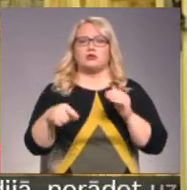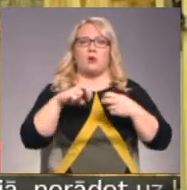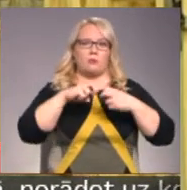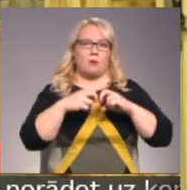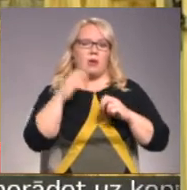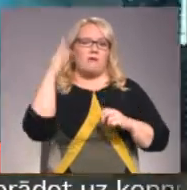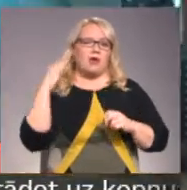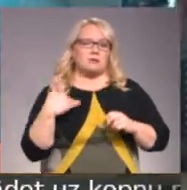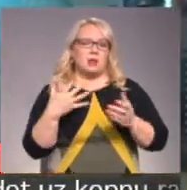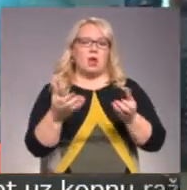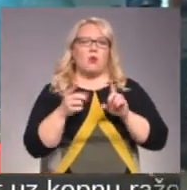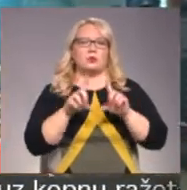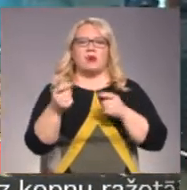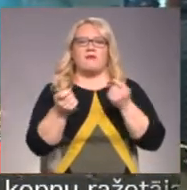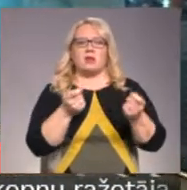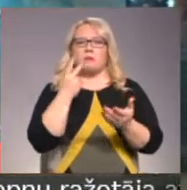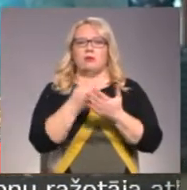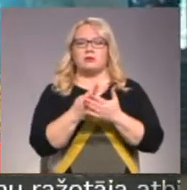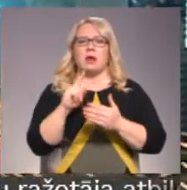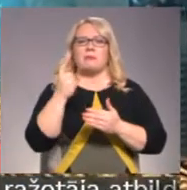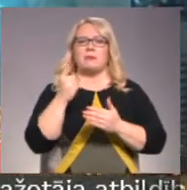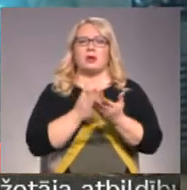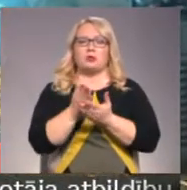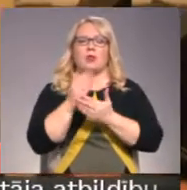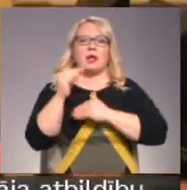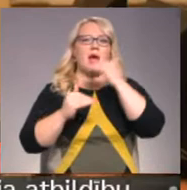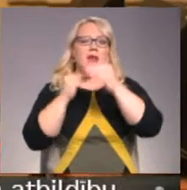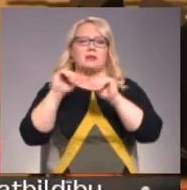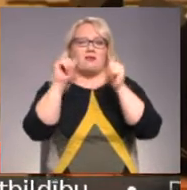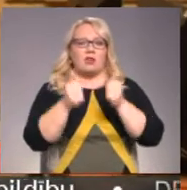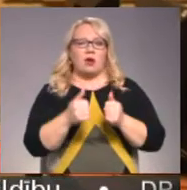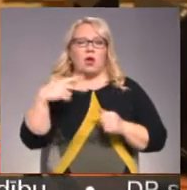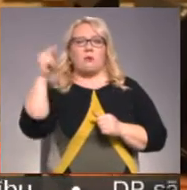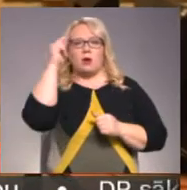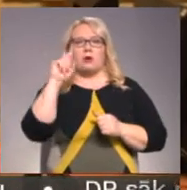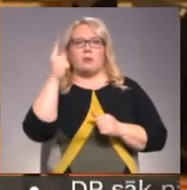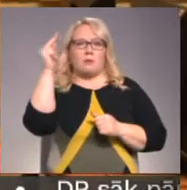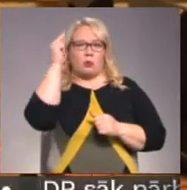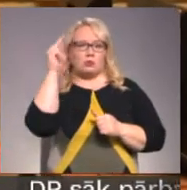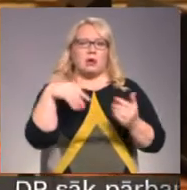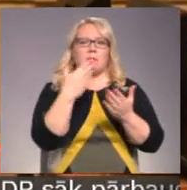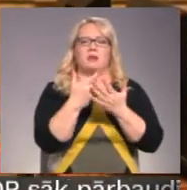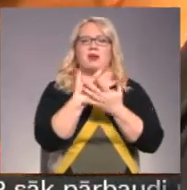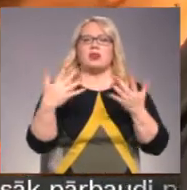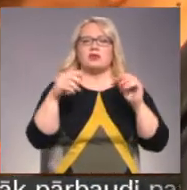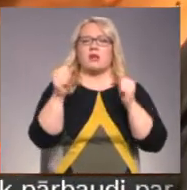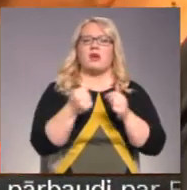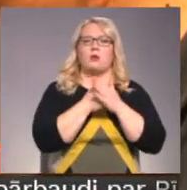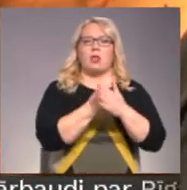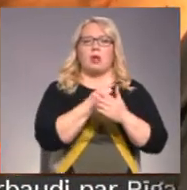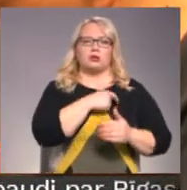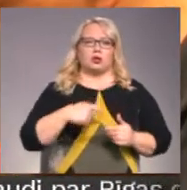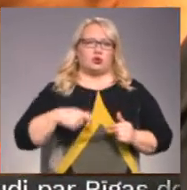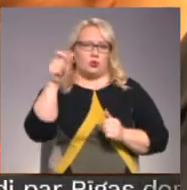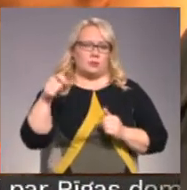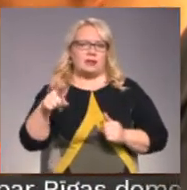vairāk uzņēmumu vadība uzskata, ka pirmais solis karjeras veidošanā jāspēr jau mācoties pirmajā kursā. Viņi piedāvā dažādu veidu atbalstu studentiem. Tās ir ne